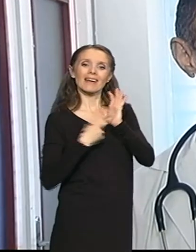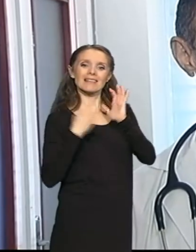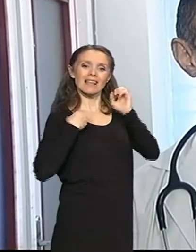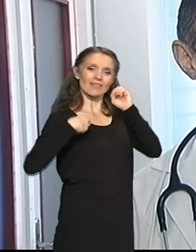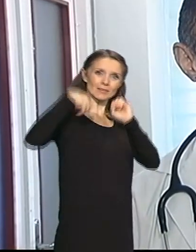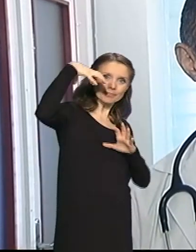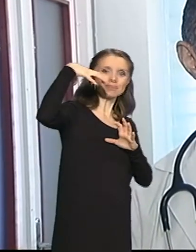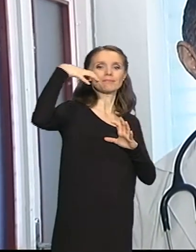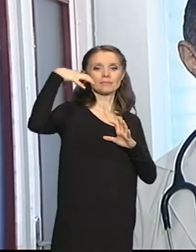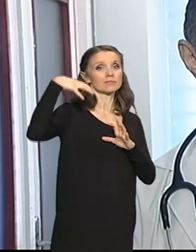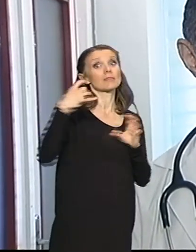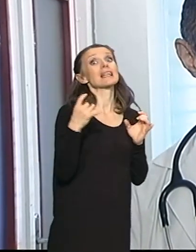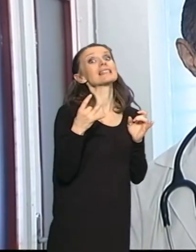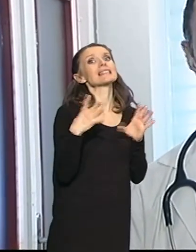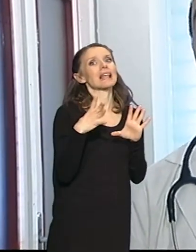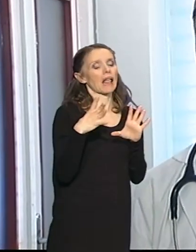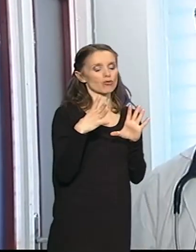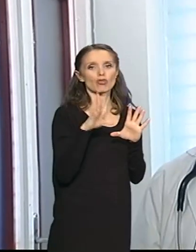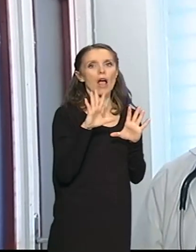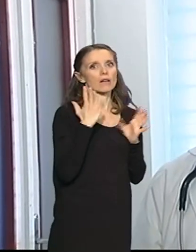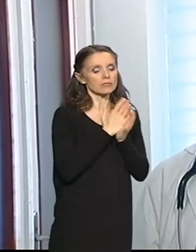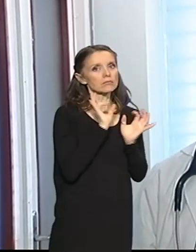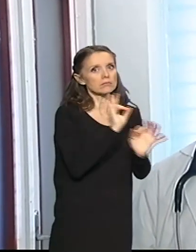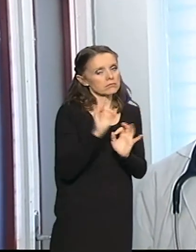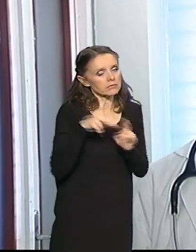kočići padobran, srećom ništa se nije upetljalo ozbiljno.